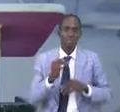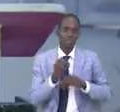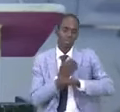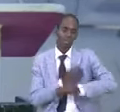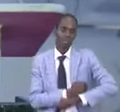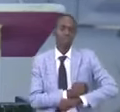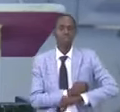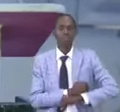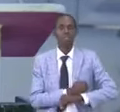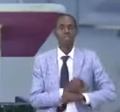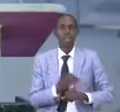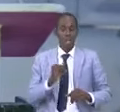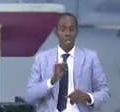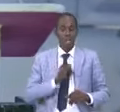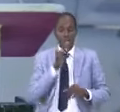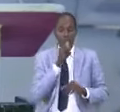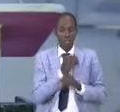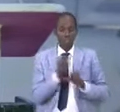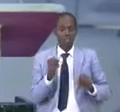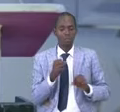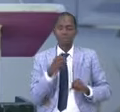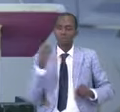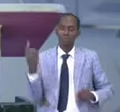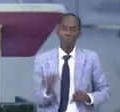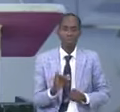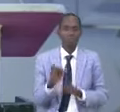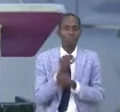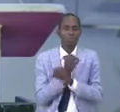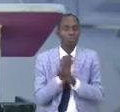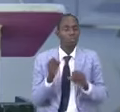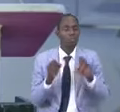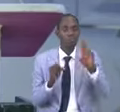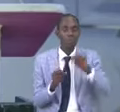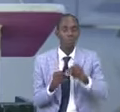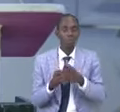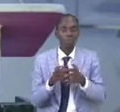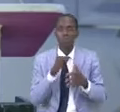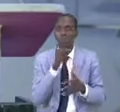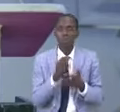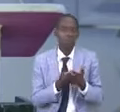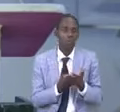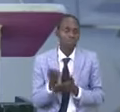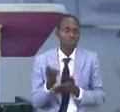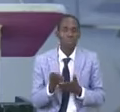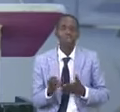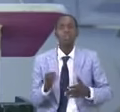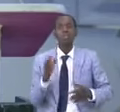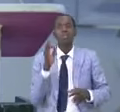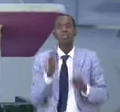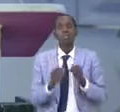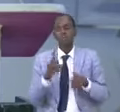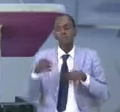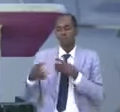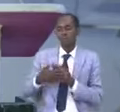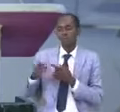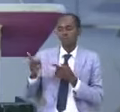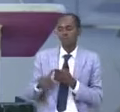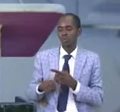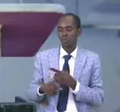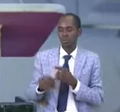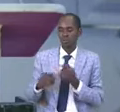toujours il y a rien de pareil que vous retombez dans la tromper vous êtes sauvé que vous retombez